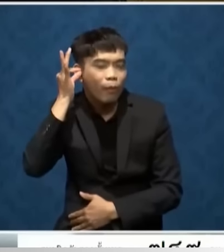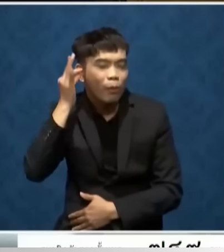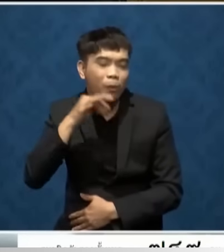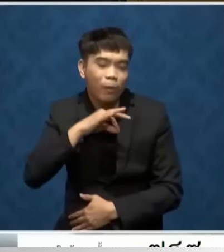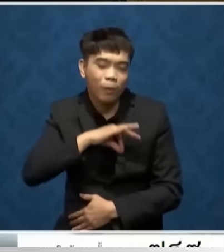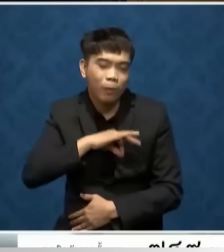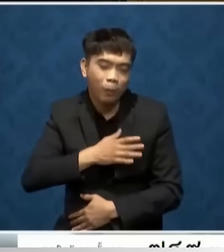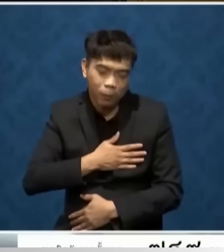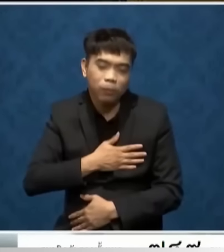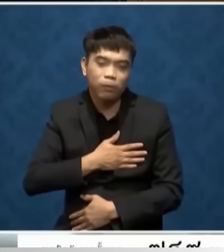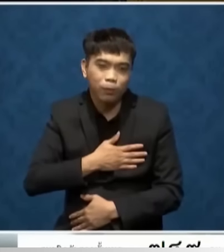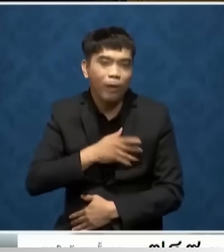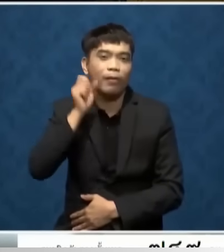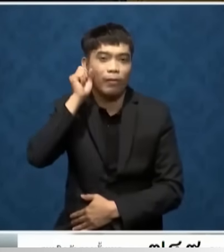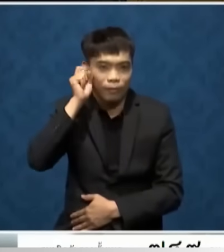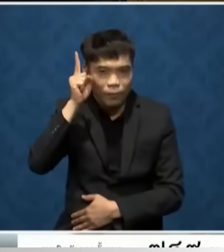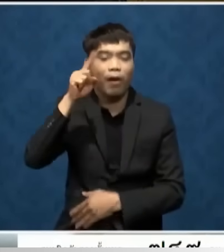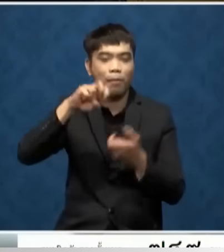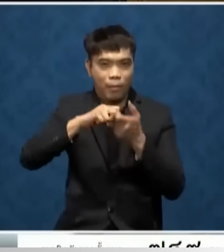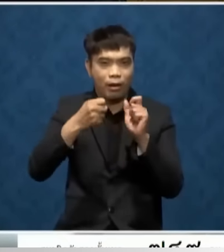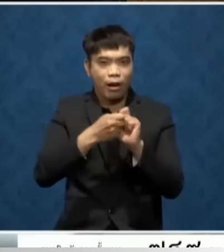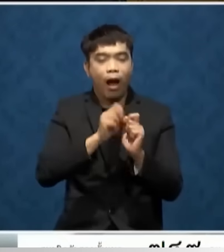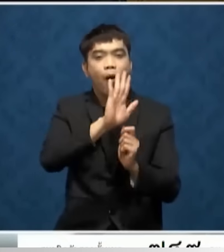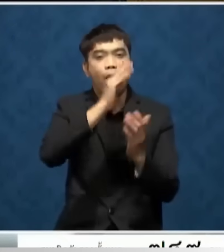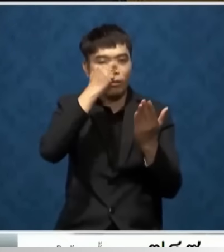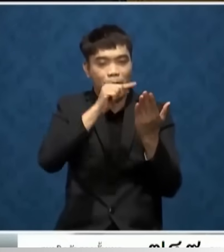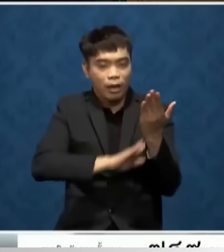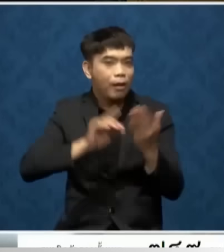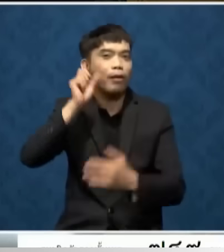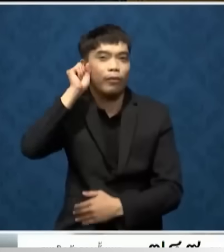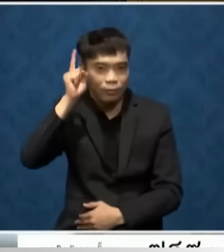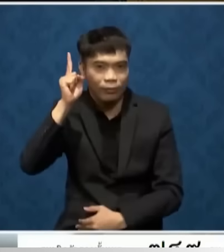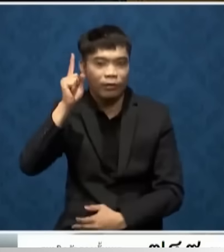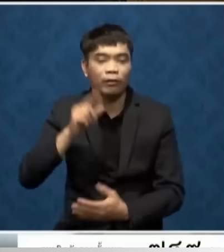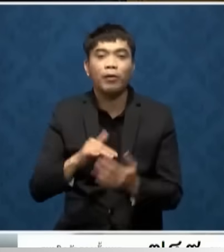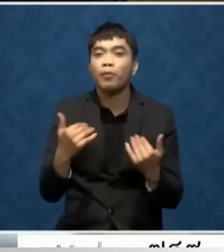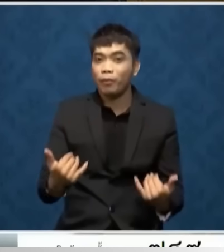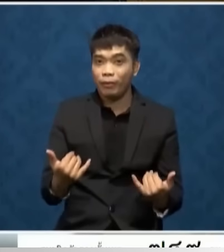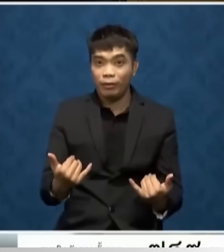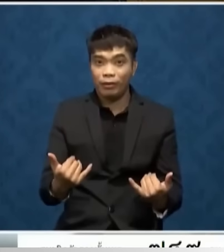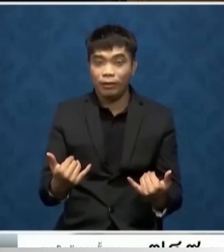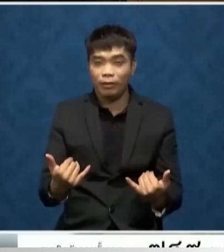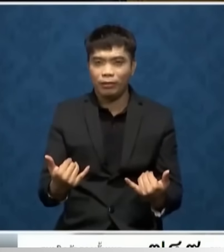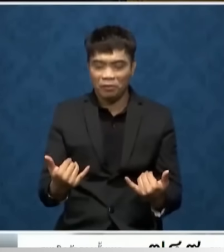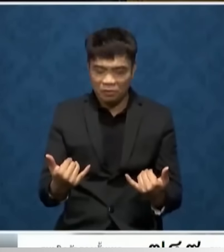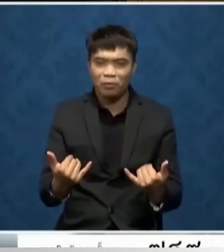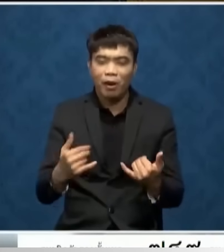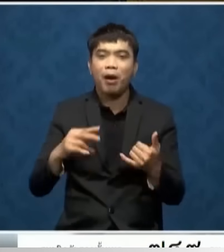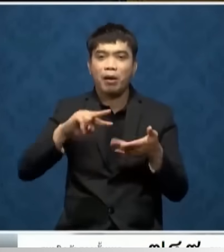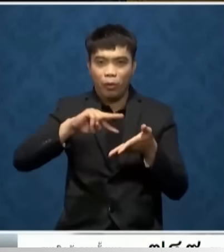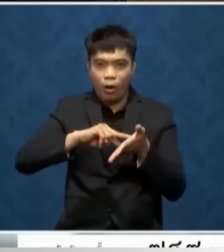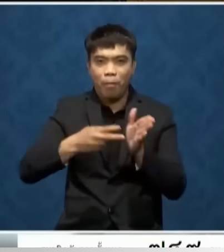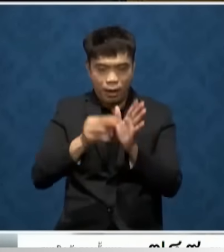ซึ้งและเข้าใจในปัญหาของบ้านเมืองแต่วันนี้ถือเป็นวันที่มีความหมายและความสำ